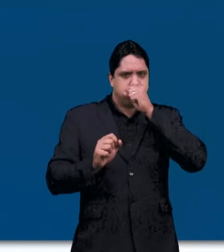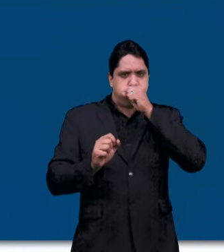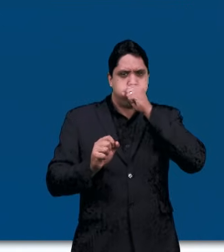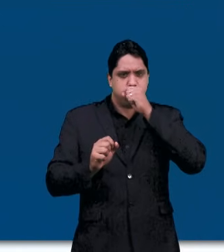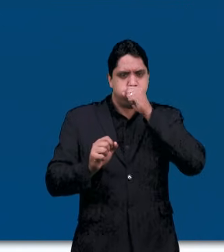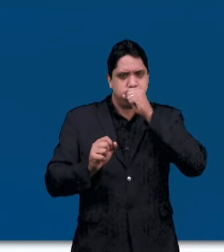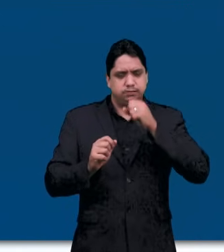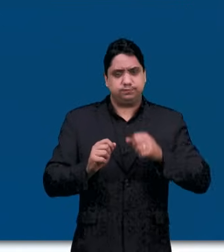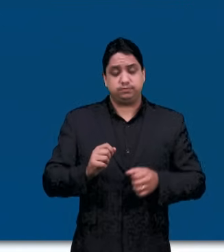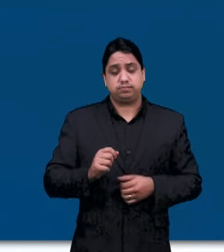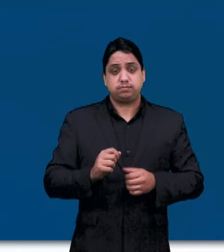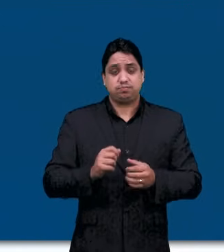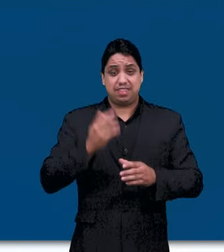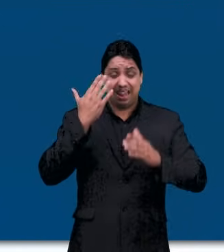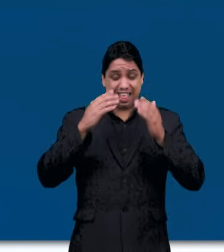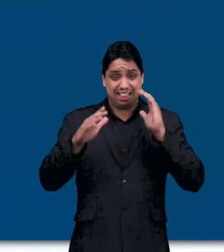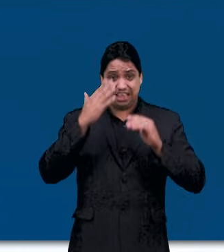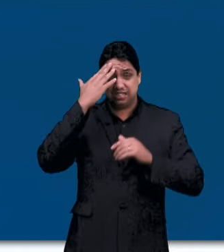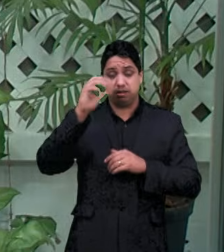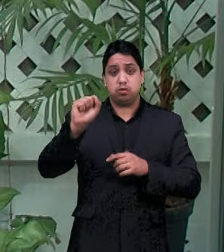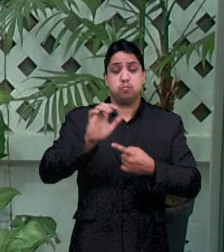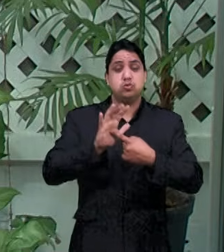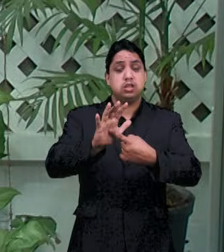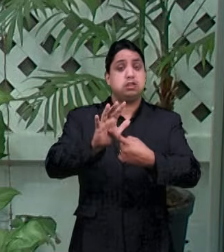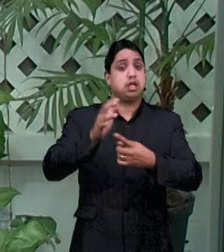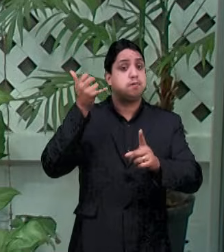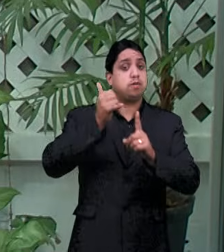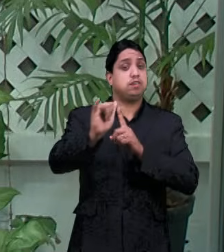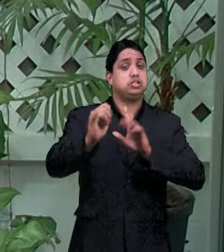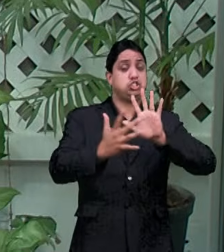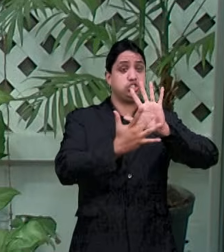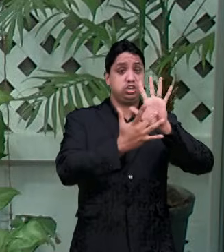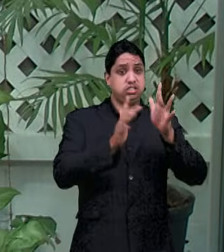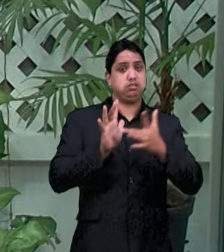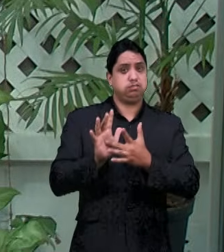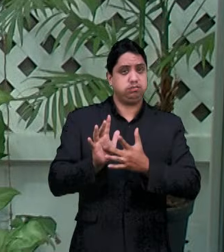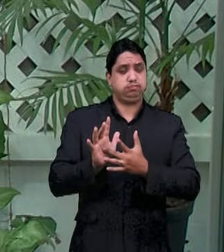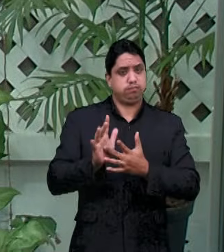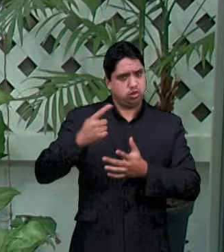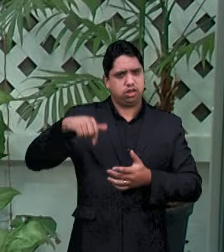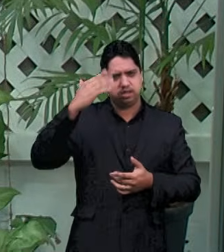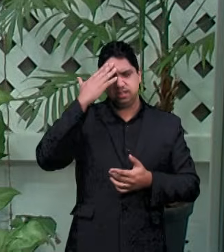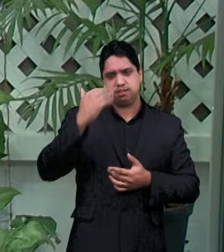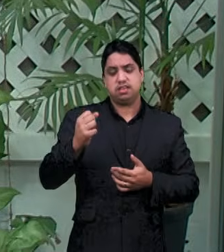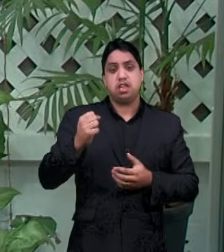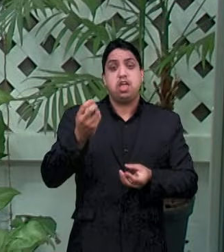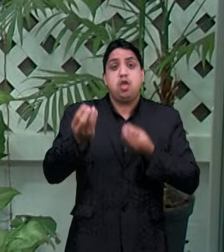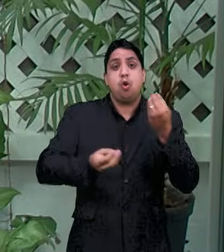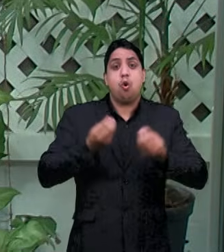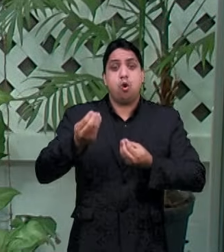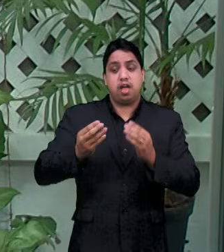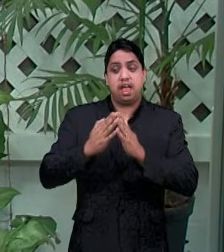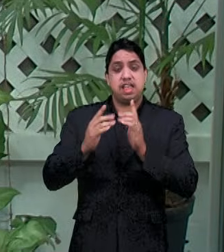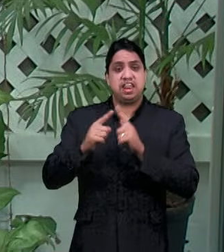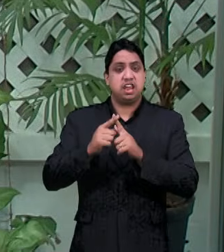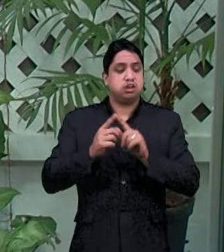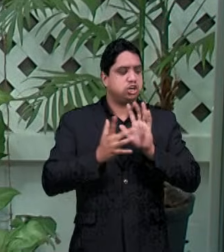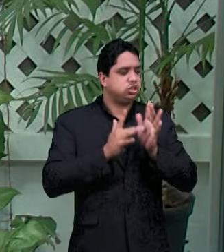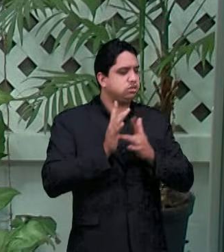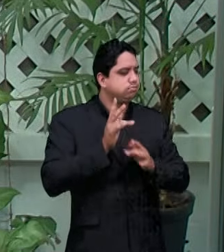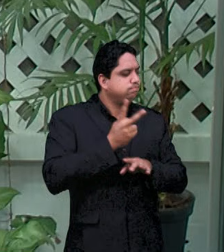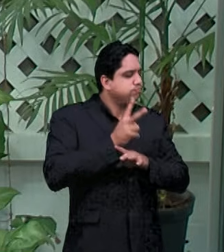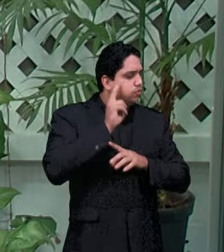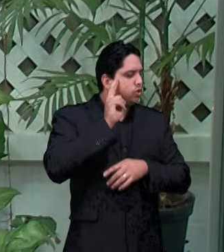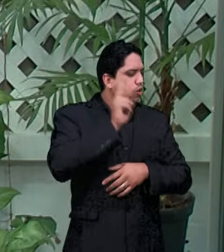de Cantique, prophétiquement, l'Ancien Testament parle de Jésus. Et comment est-ce que l'Église est vue